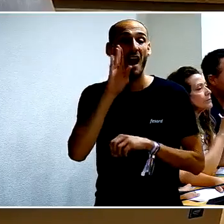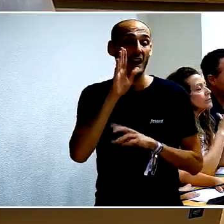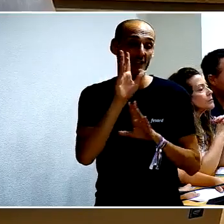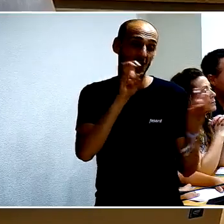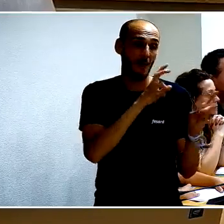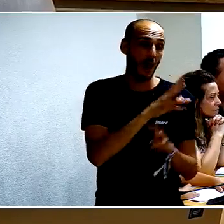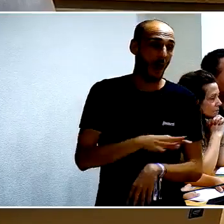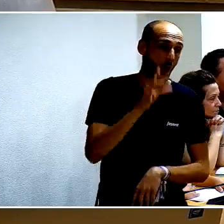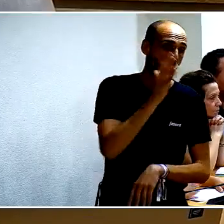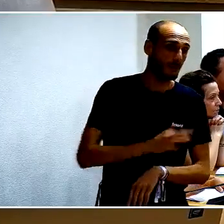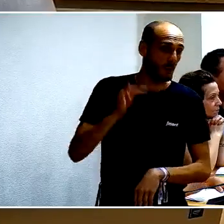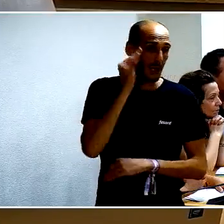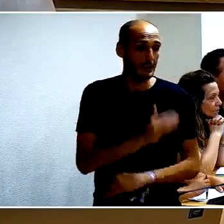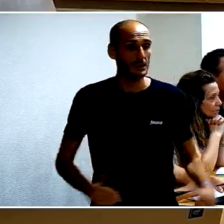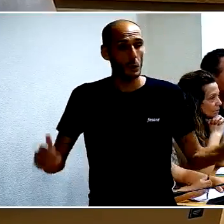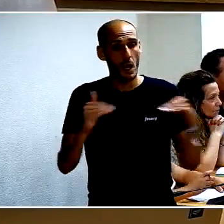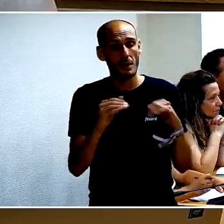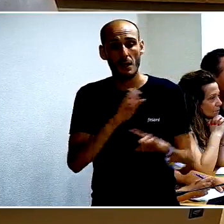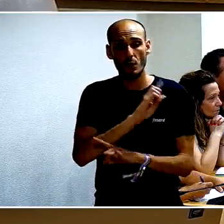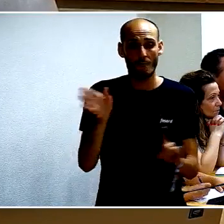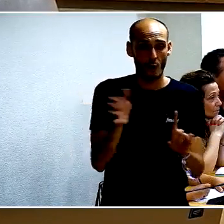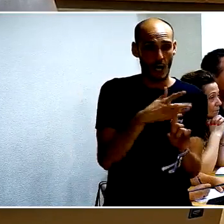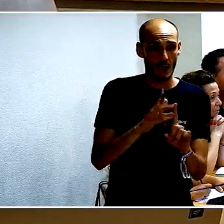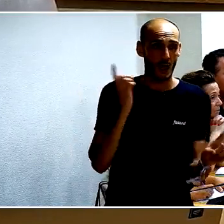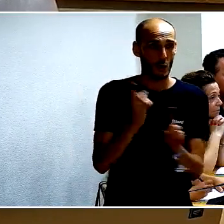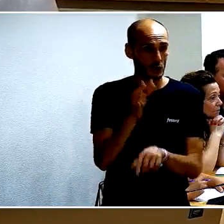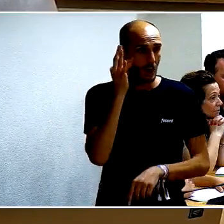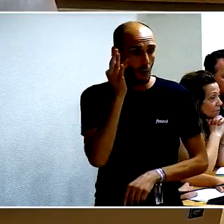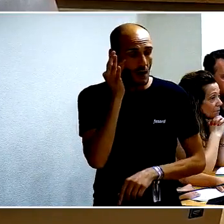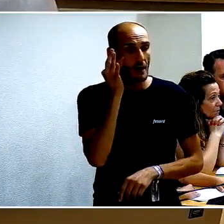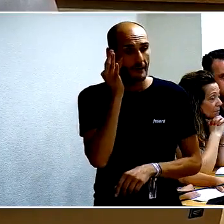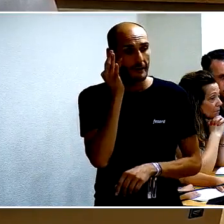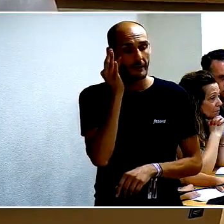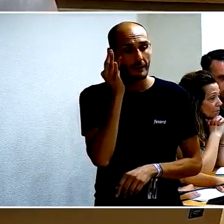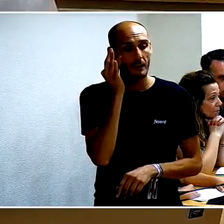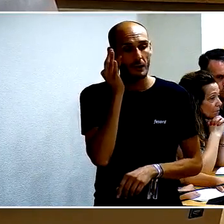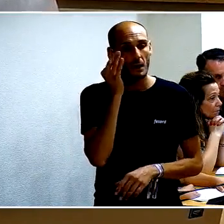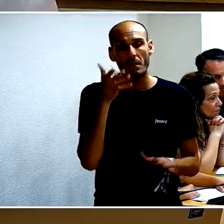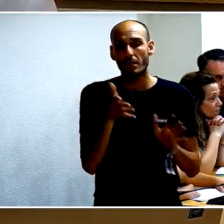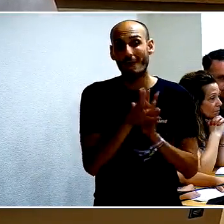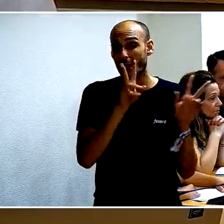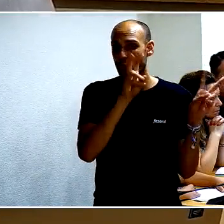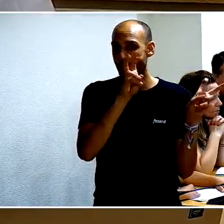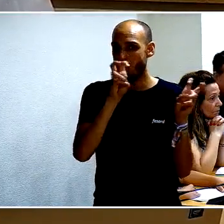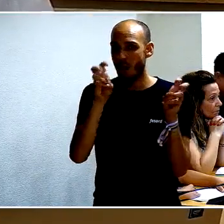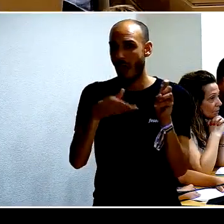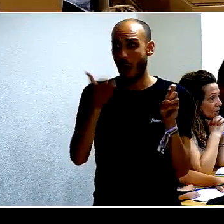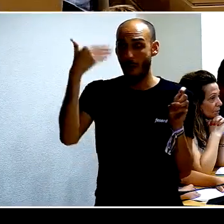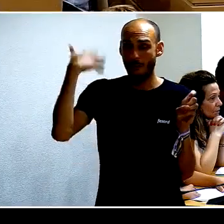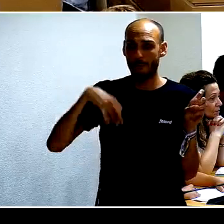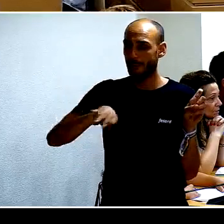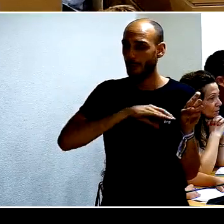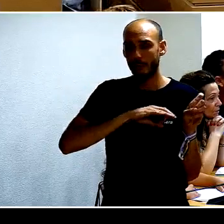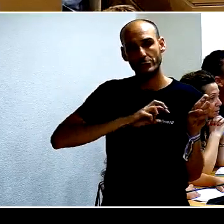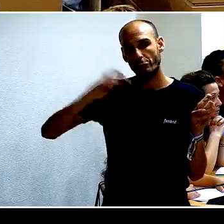els homes i les dones, la no violència contra la dona. Hauran de ser inèdites i no haver estat premiades en altres concursos, i